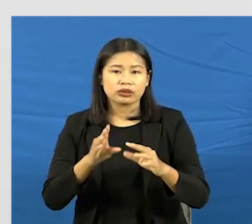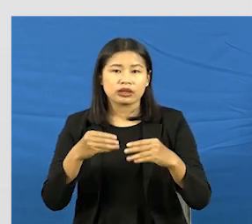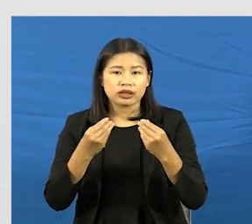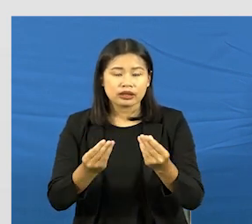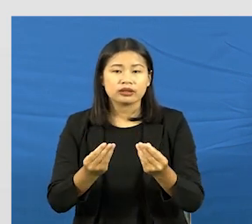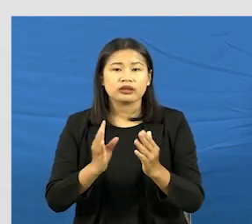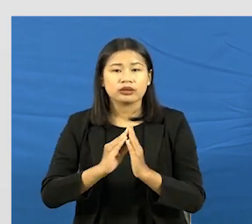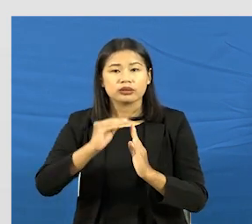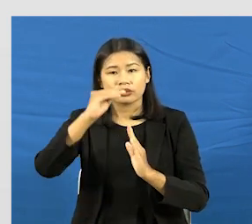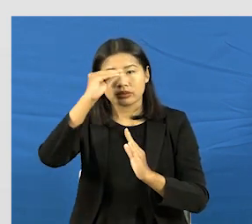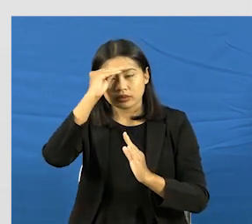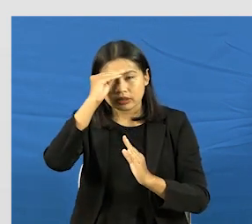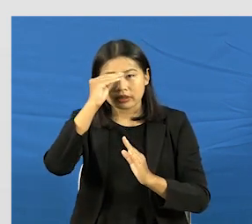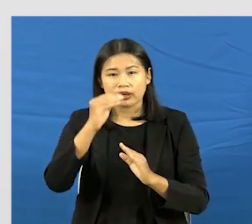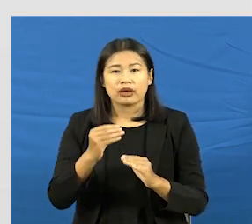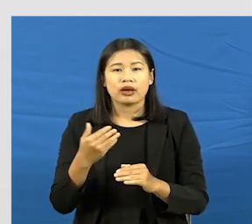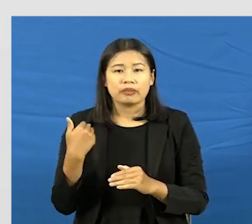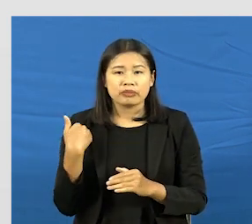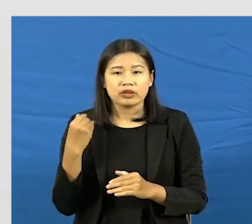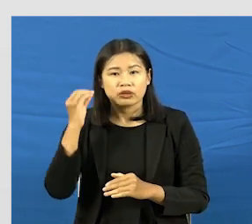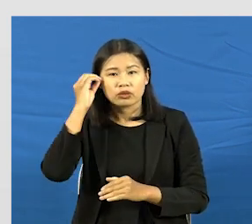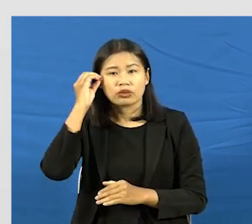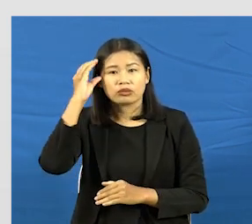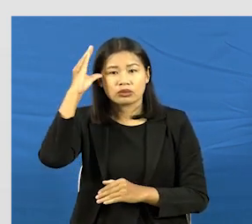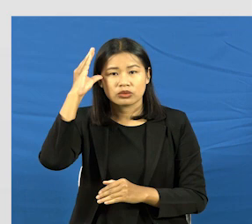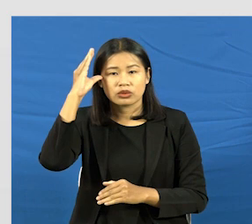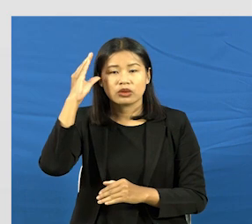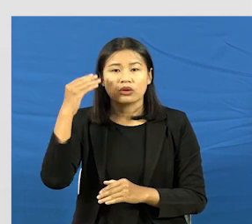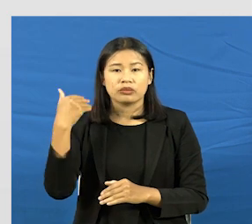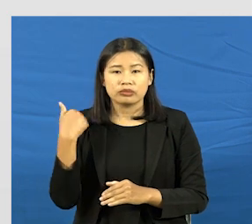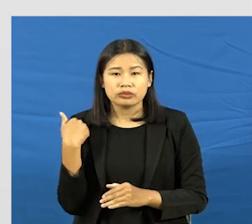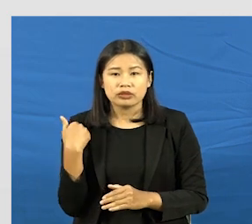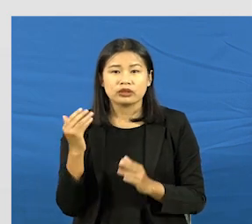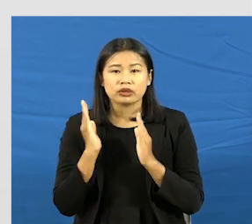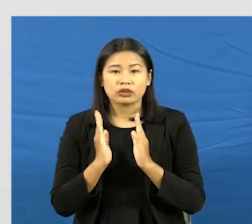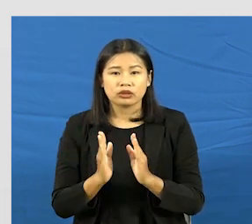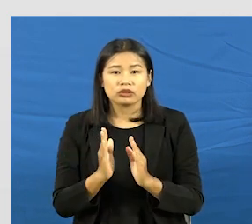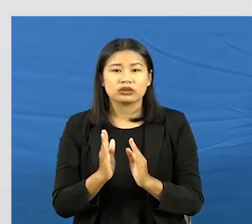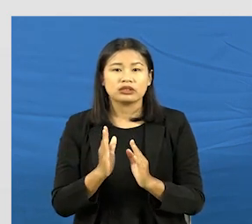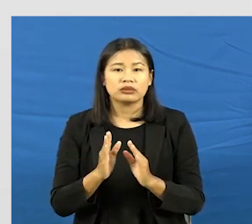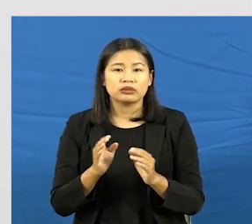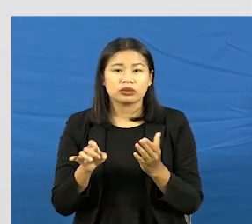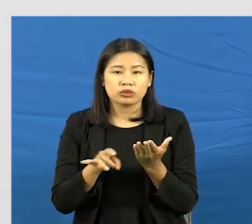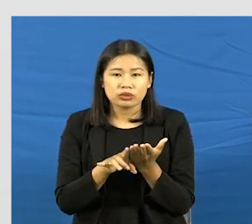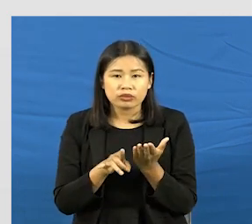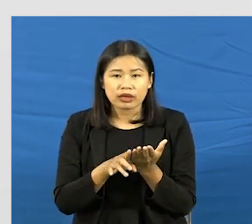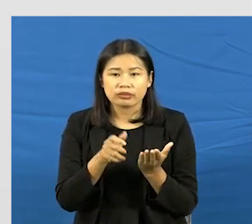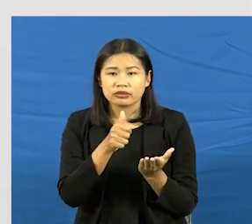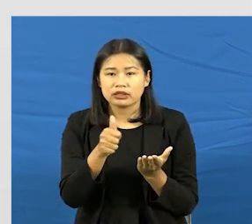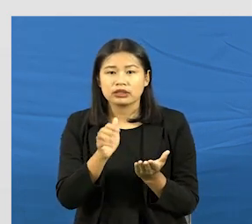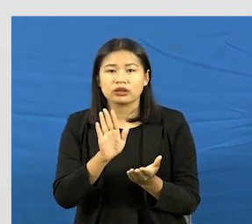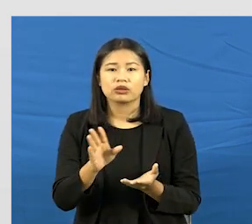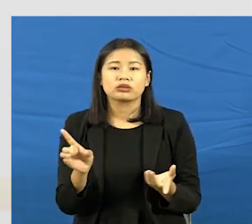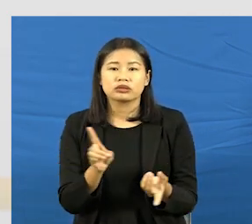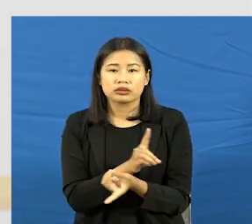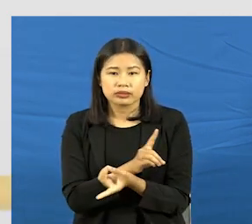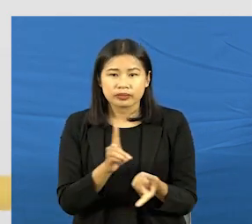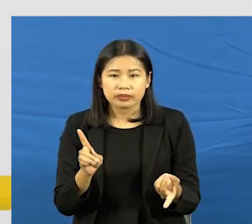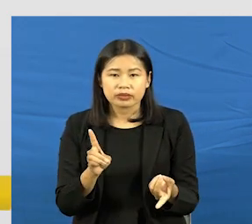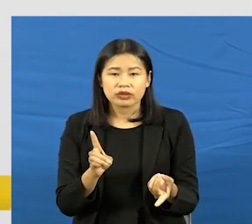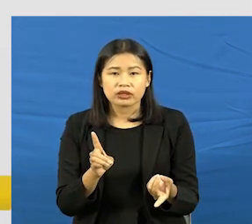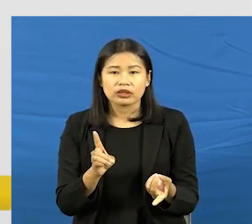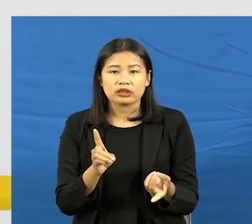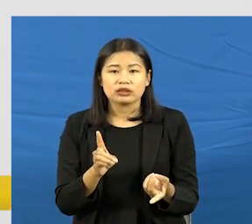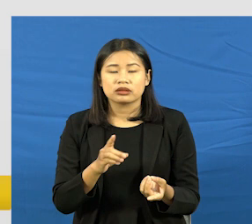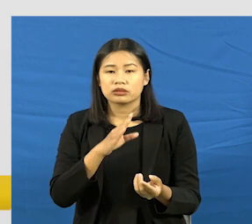ที่จะบ่มเพาะให้กับนักศึกษาของเราเป็นผู้ที่มีความรอบรู้เป็นบุคคลที่มีคุณภาพนะครับ